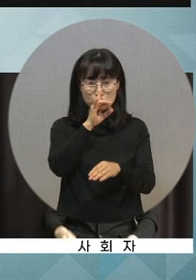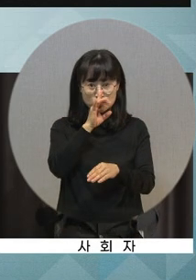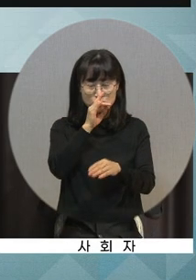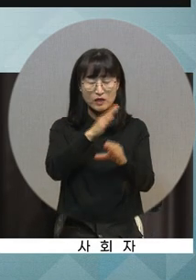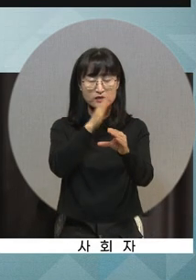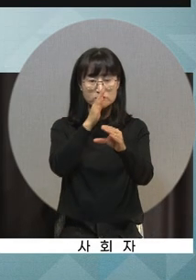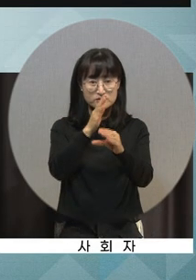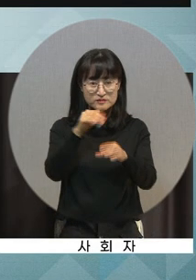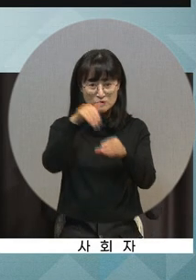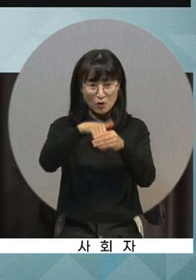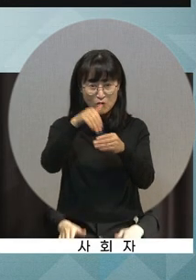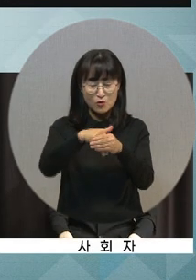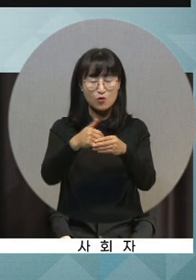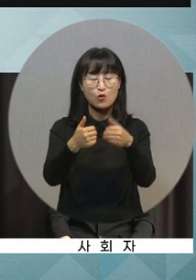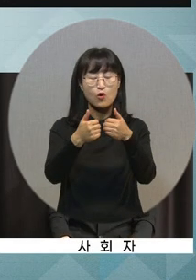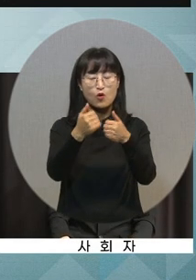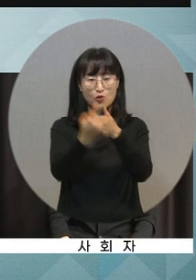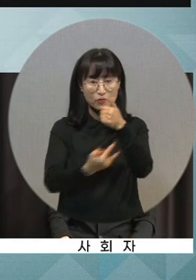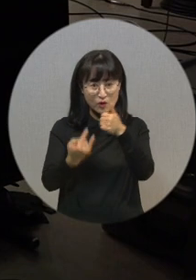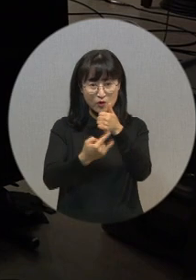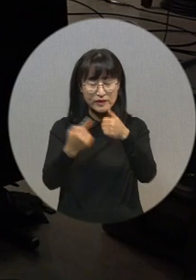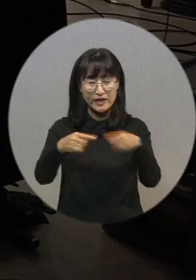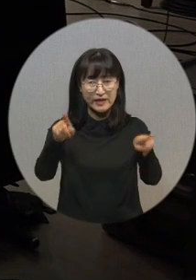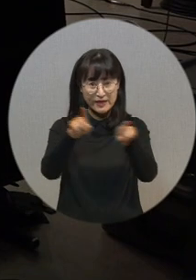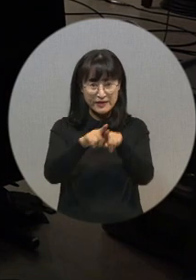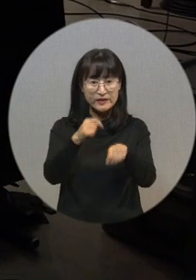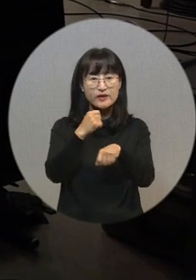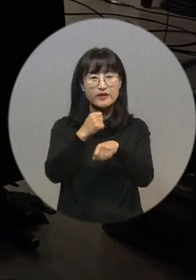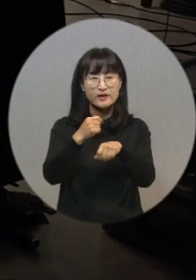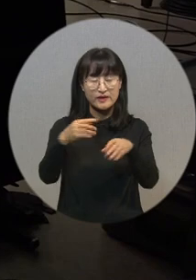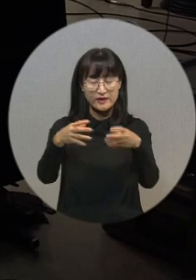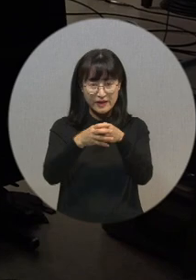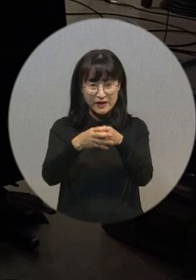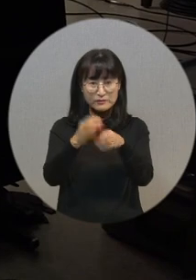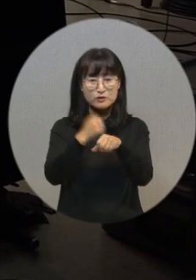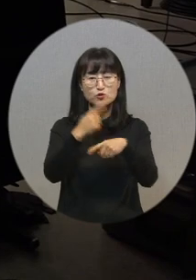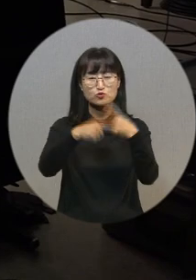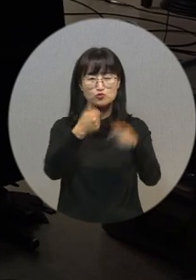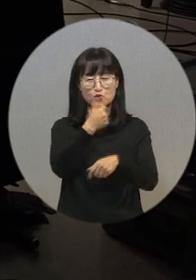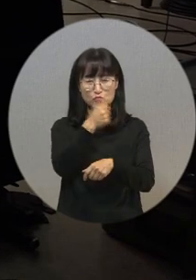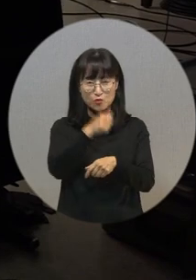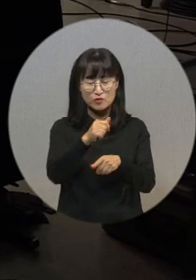협력해 선거를 비롯한 정책토론회 수어 통역을 제공하고 있습니다.